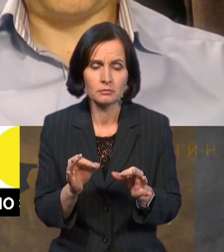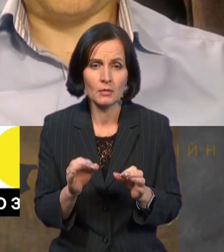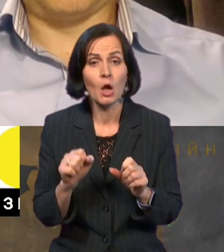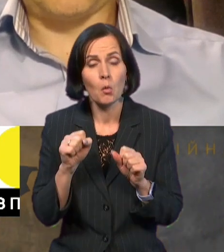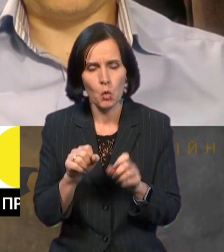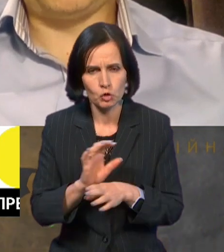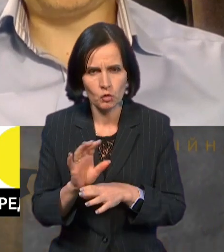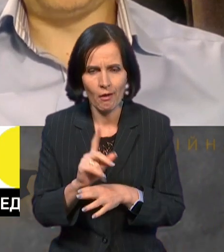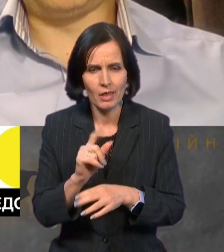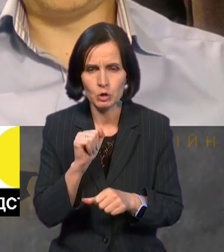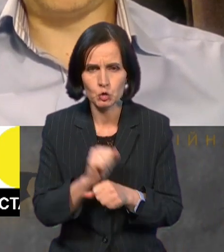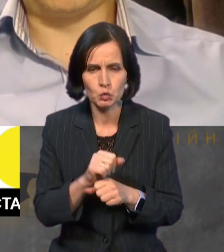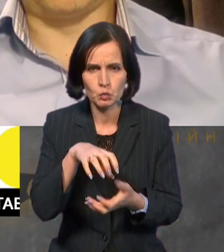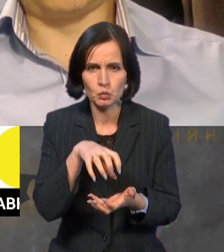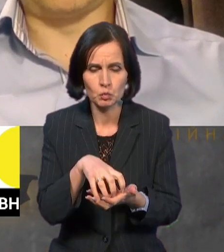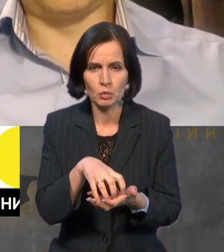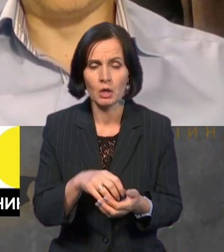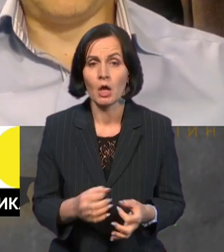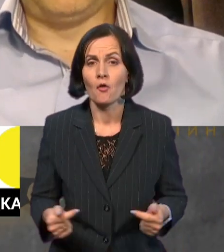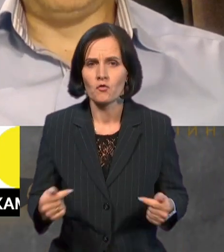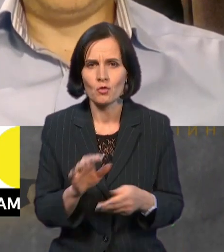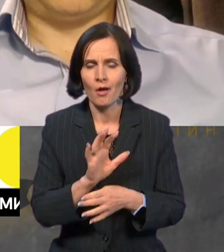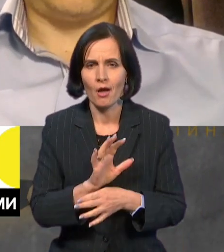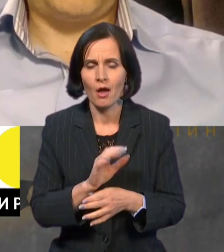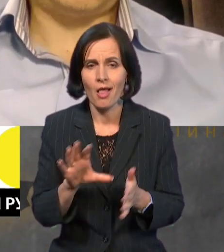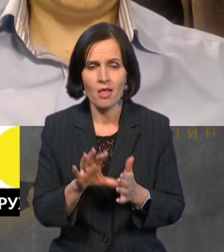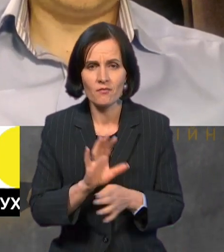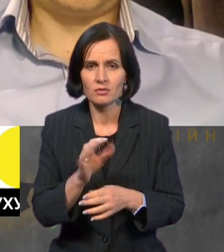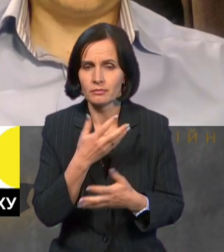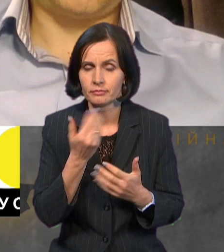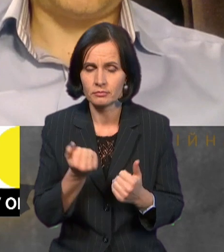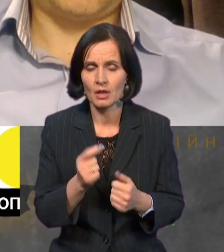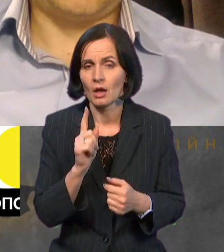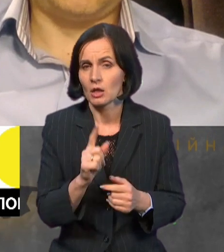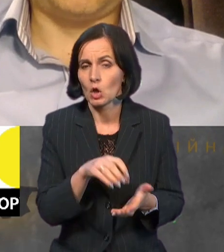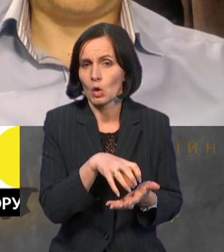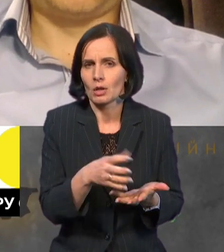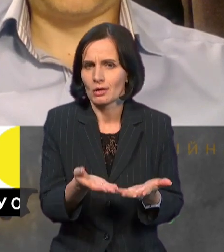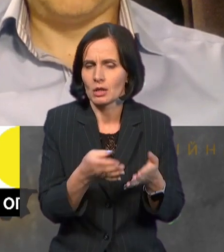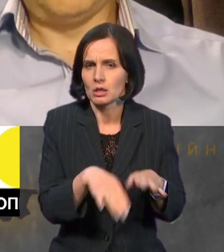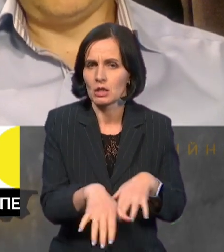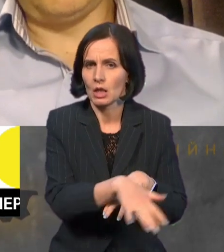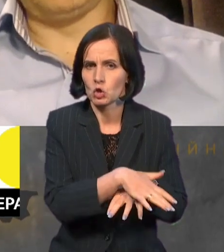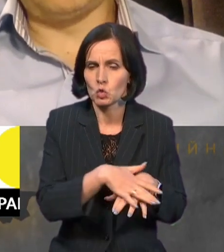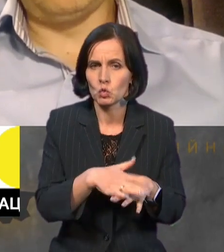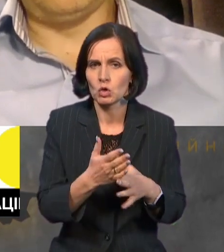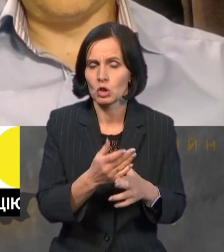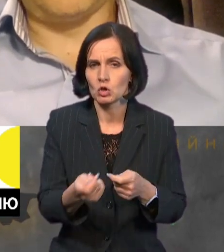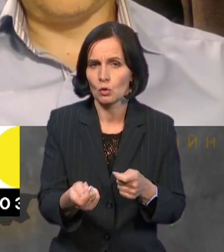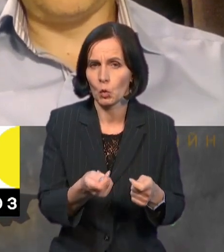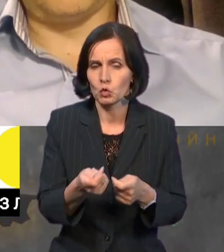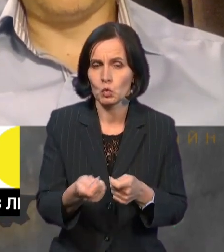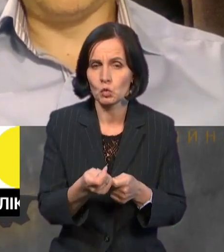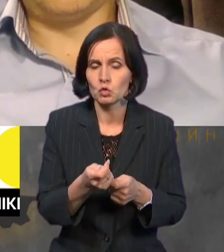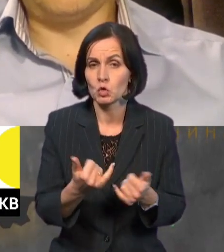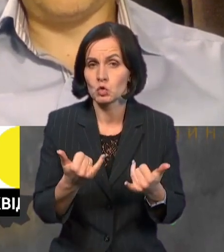так, сам об'єкт, і, відповідно, вона не генерує електроенергію. Ну, і ті об'єкти, які залишилися на територіях, які